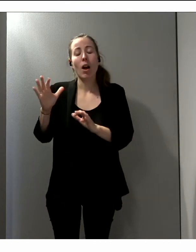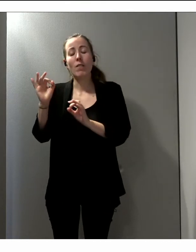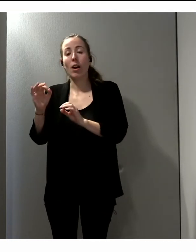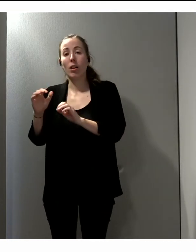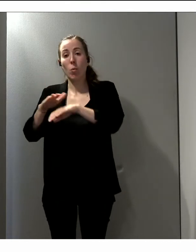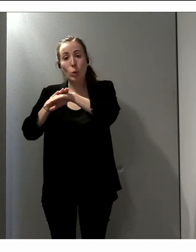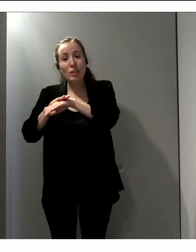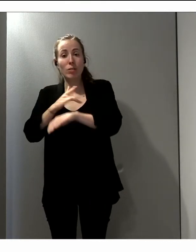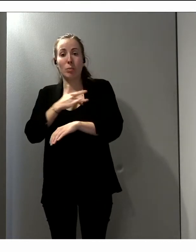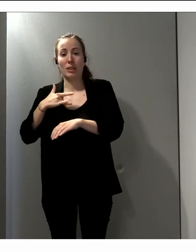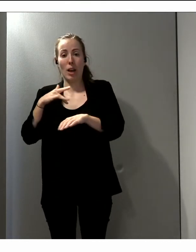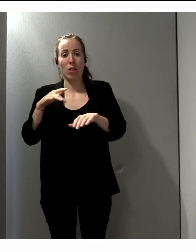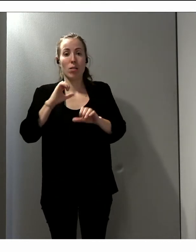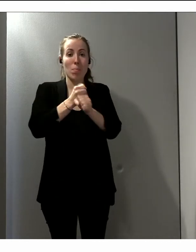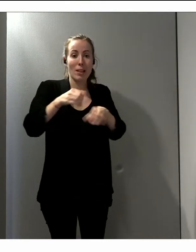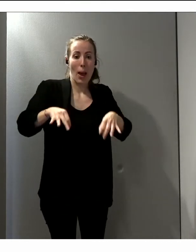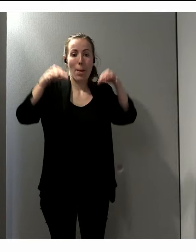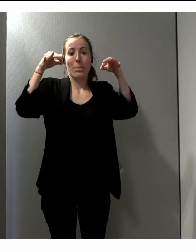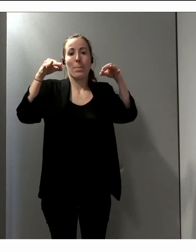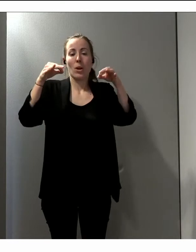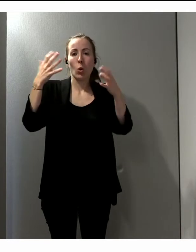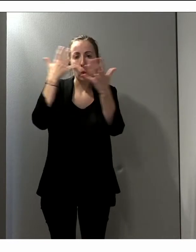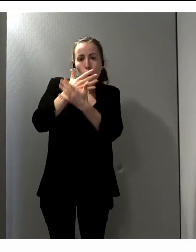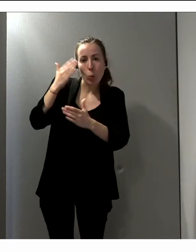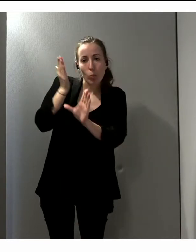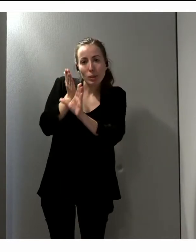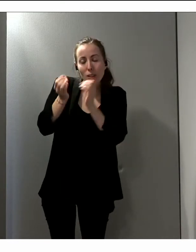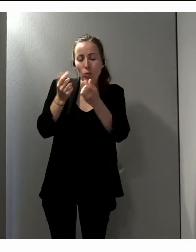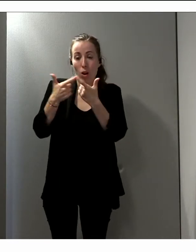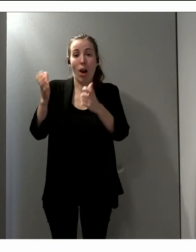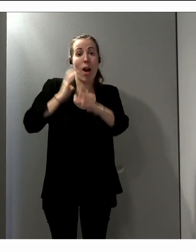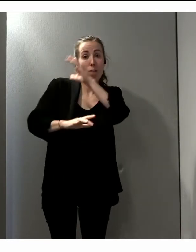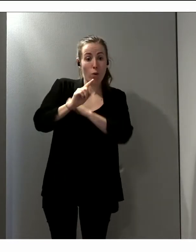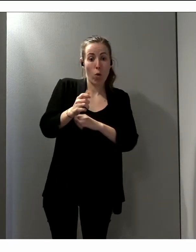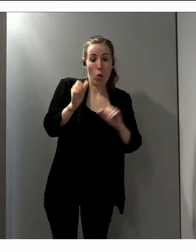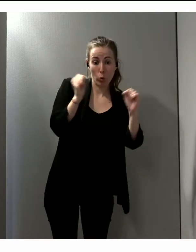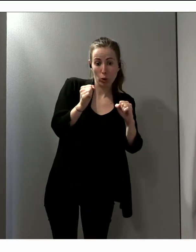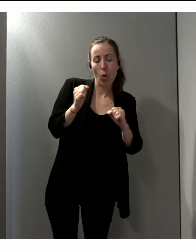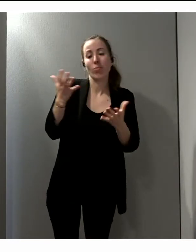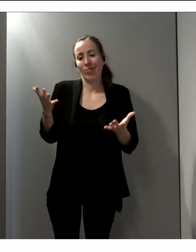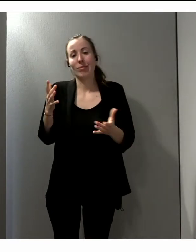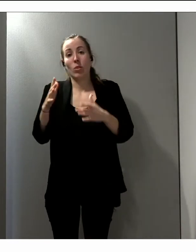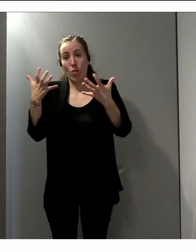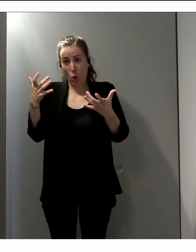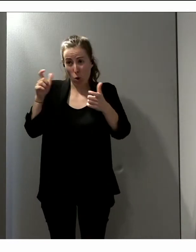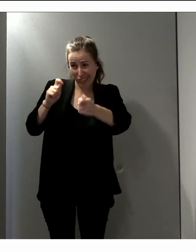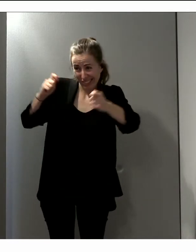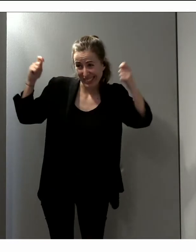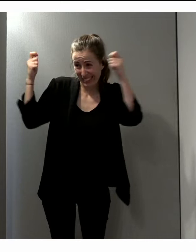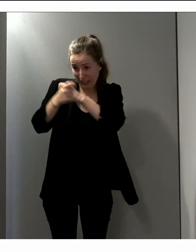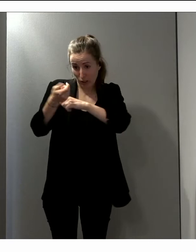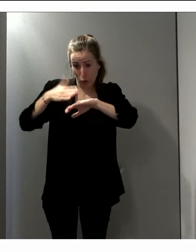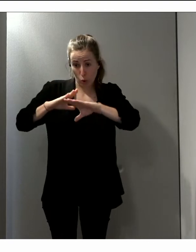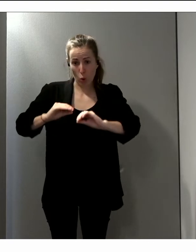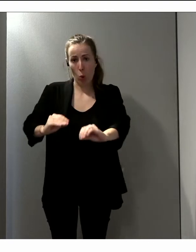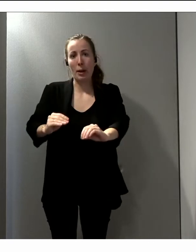pour troubles psy, qui n'exigent plus dorénavant le consentement de l'intéressé. Nous constatons que cette réforme n'a malheureusement pas produit les effets